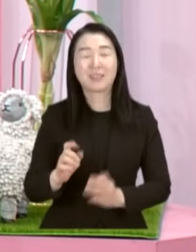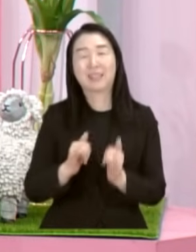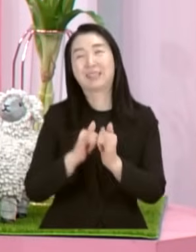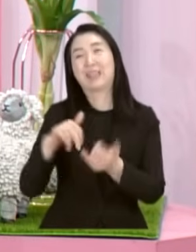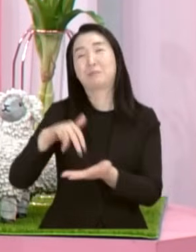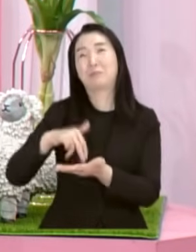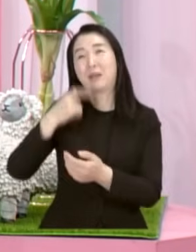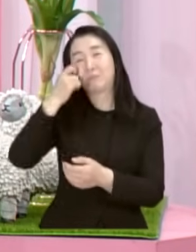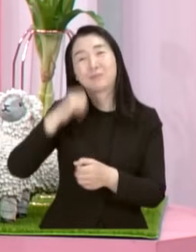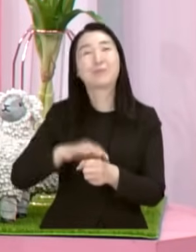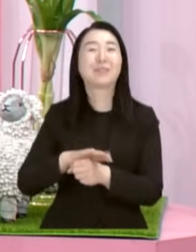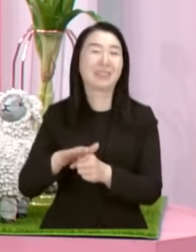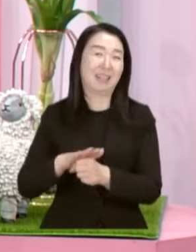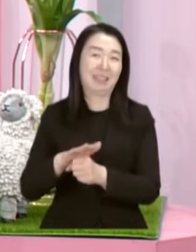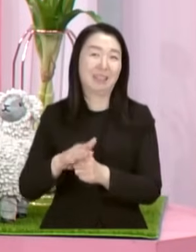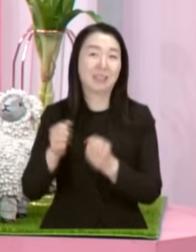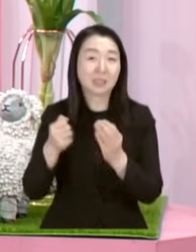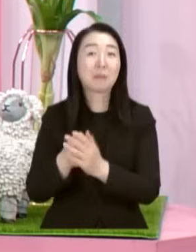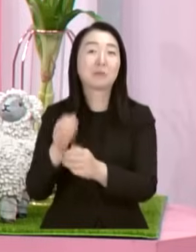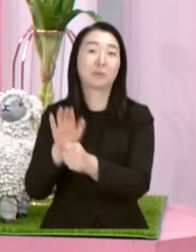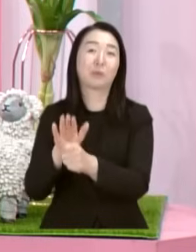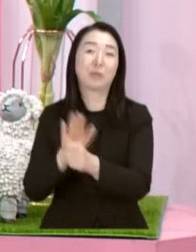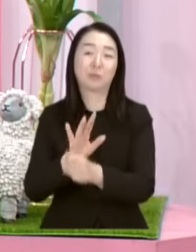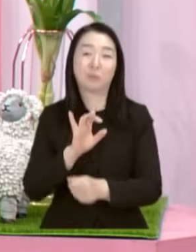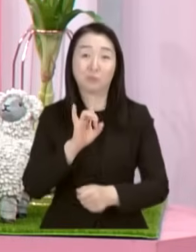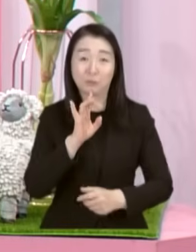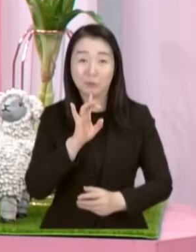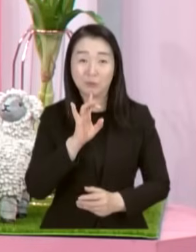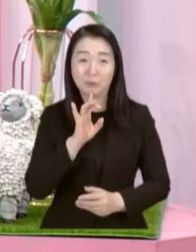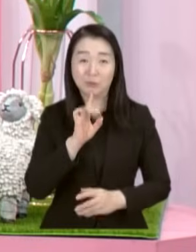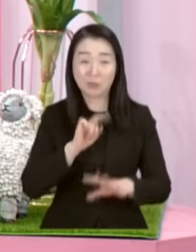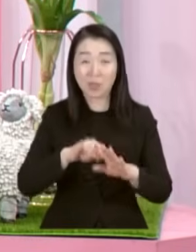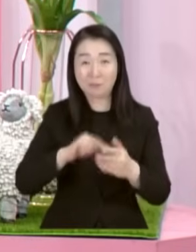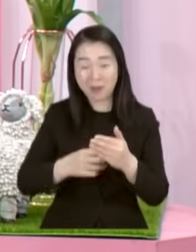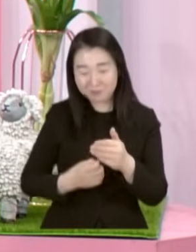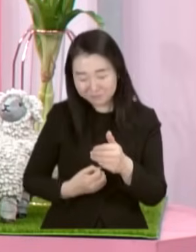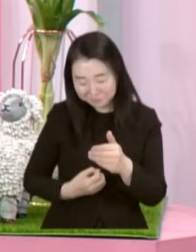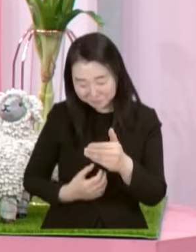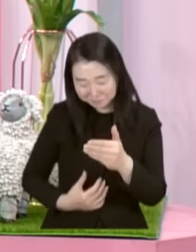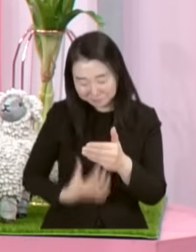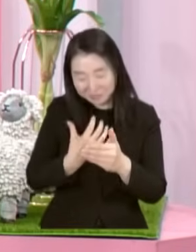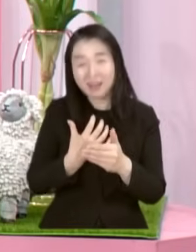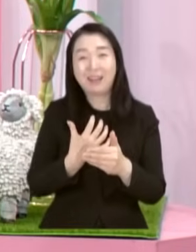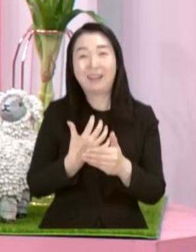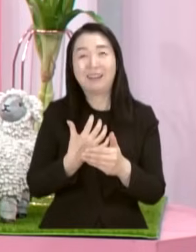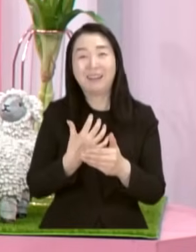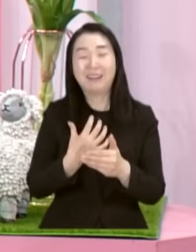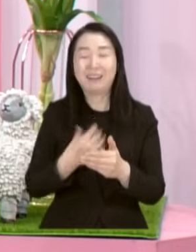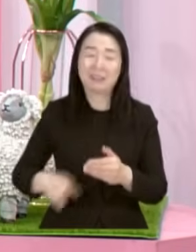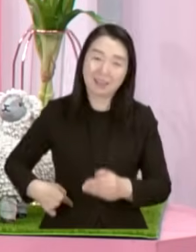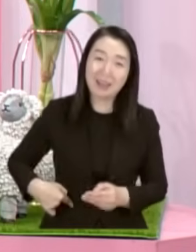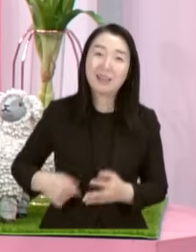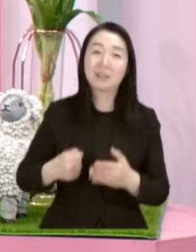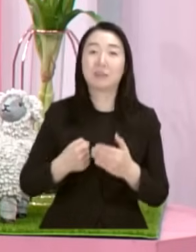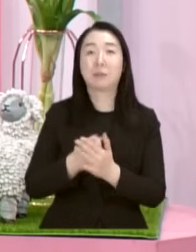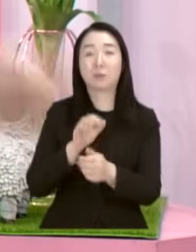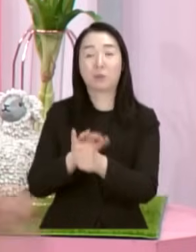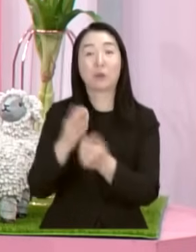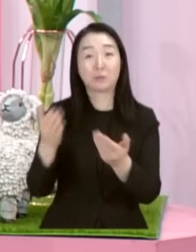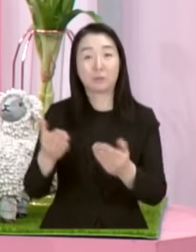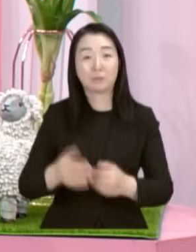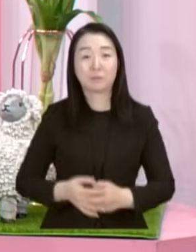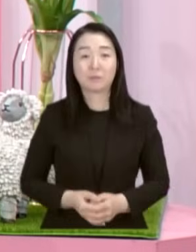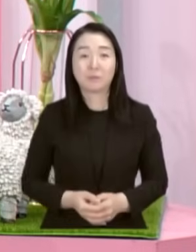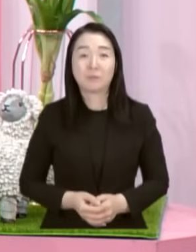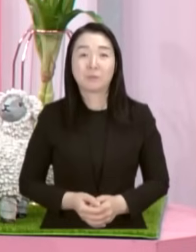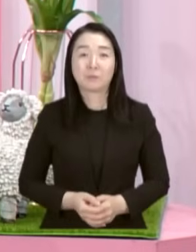인본주의적인 휴머니즘 나의 마음속에서 우러나오는 사회정의 때문에 내가 할 일이니까 이거